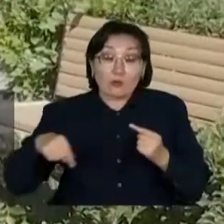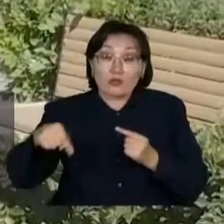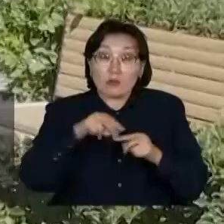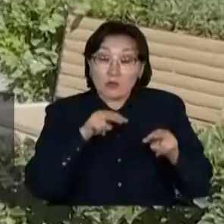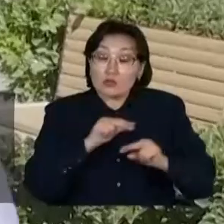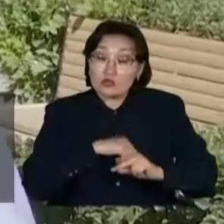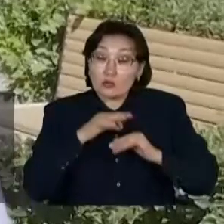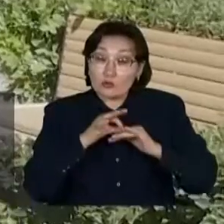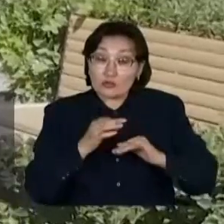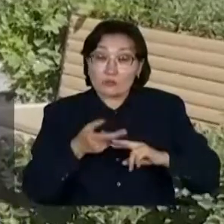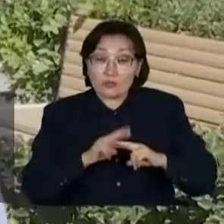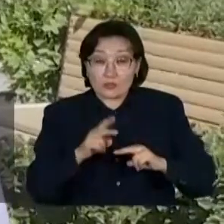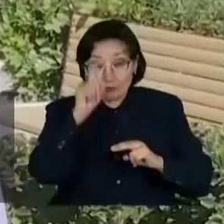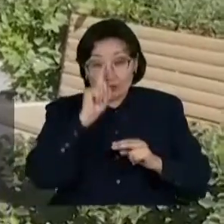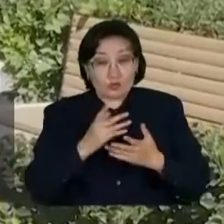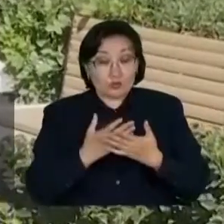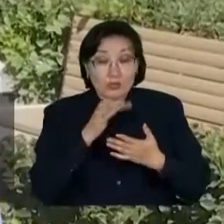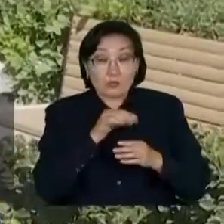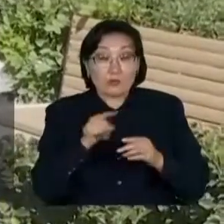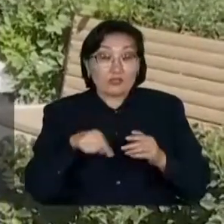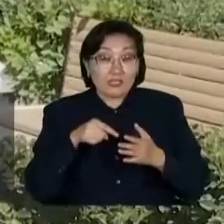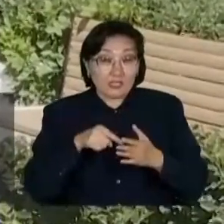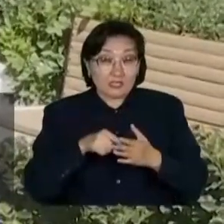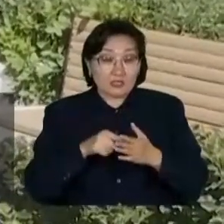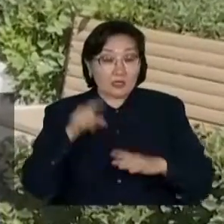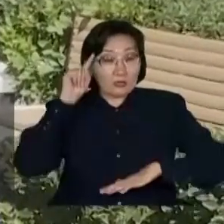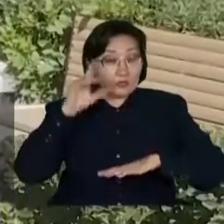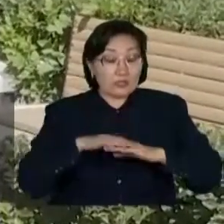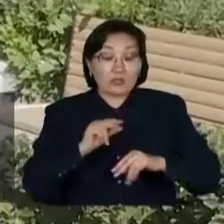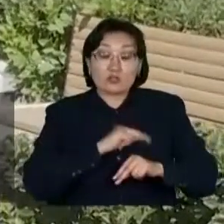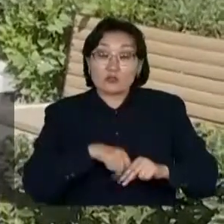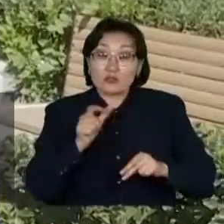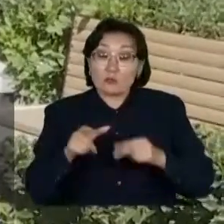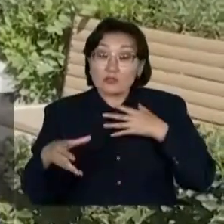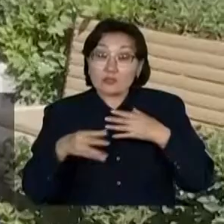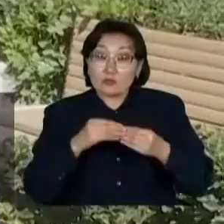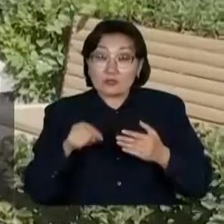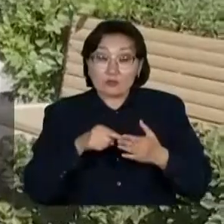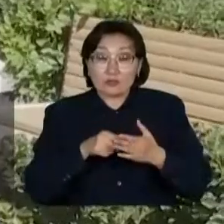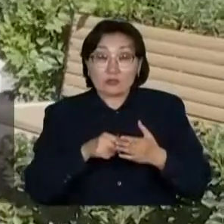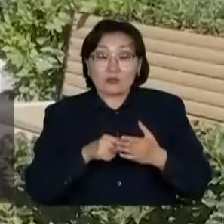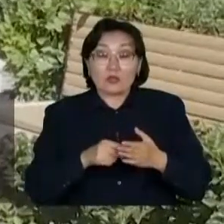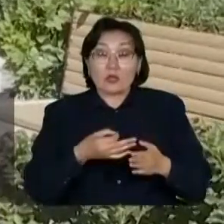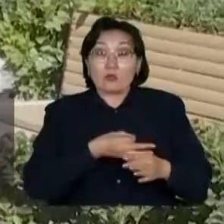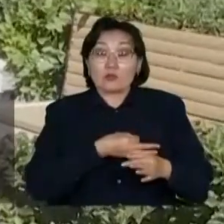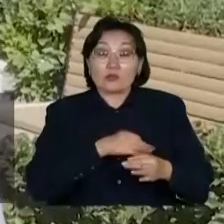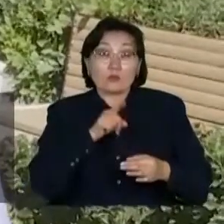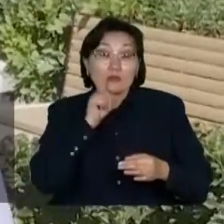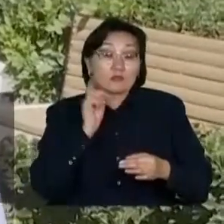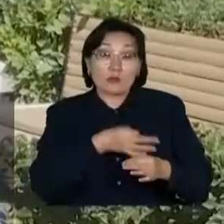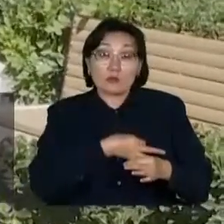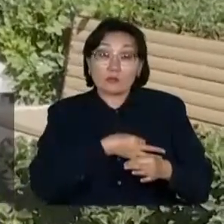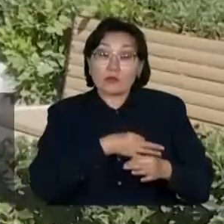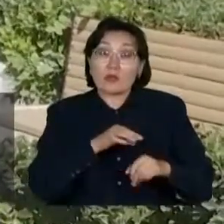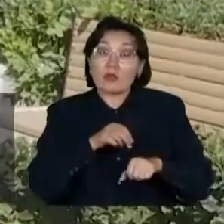жүргізеді. Осы бір айға жуық уақытта осы қалалық әкімдіктің қызметкерлерімен бірлесіп, қалалық ювеналдық полиция қызметкерлері осы